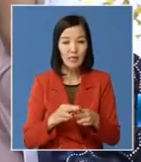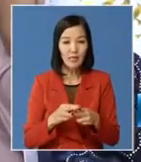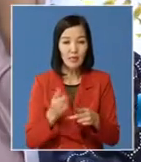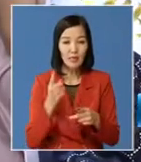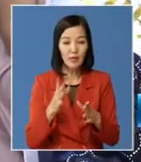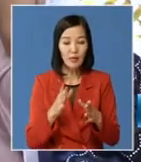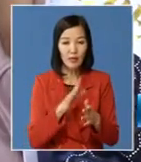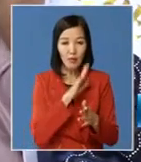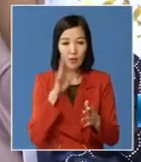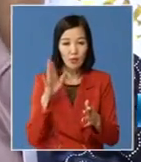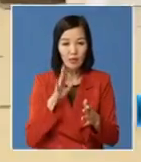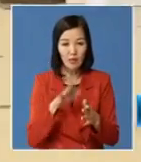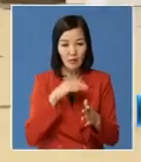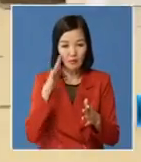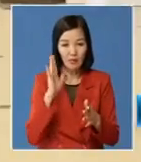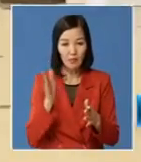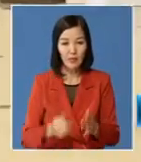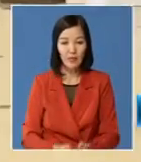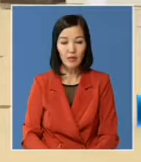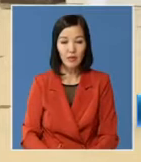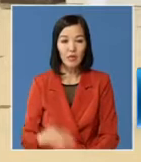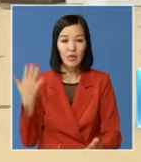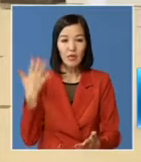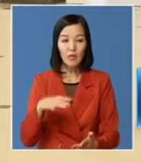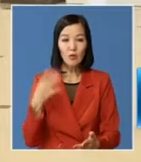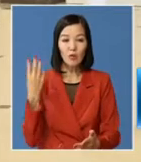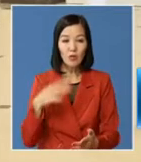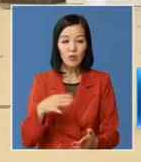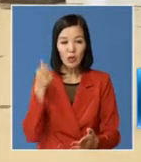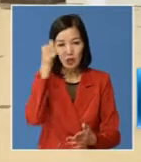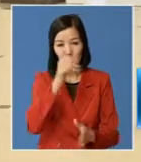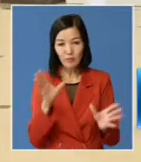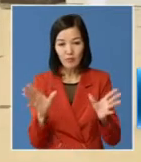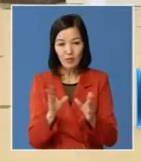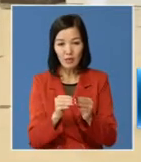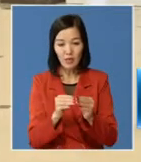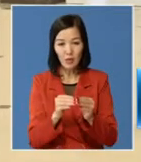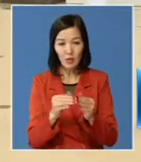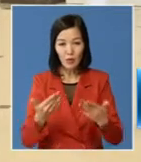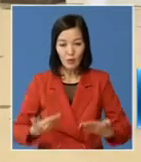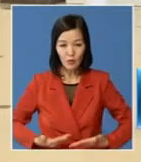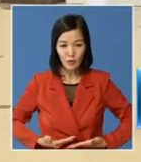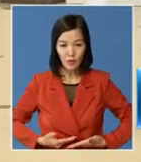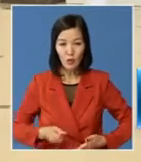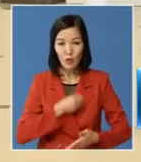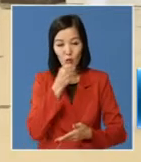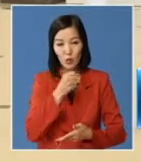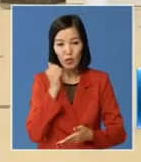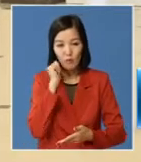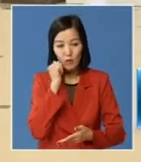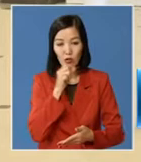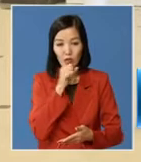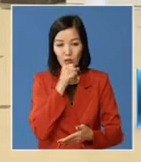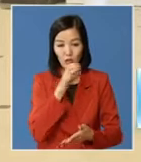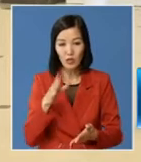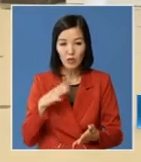үйдің отанасы мен отағасы. 50 жыл, 40 жыл, 30 жыл бірге болған үлкен кісілер болды. Сол кісілердің жолын бізге берсін деп тілеймін.